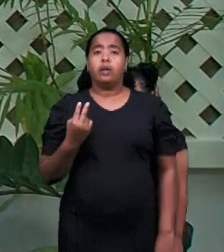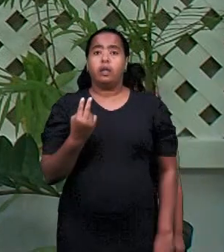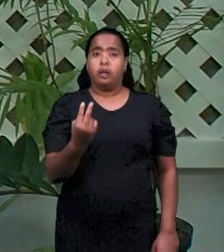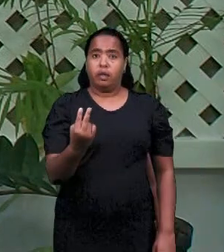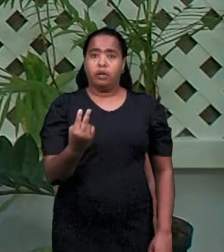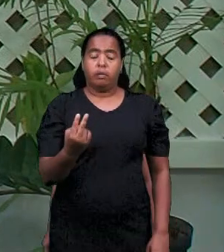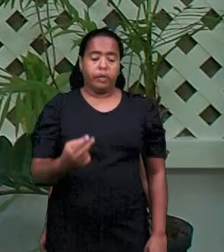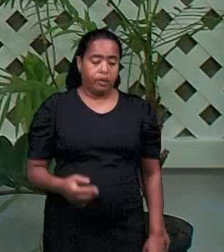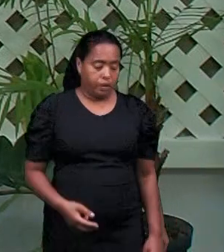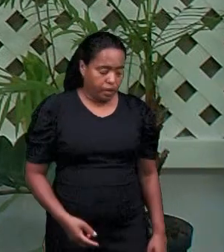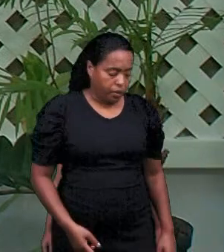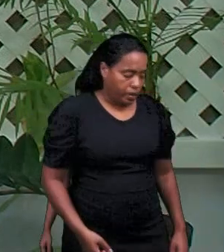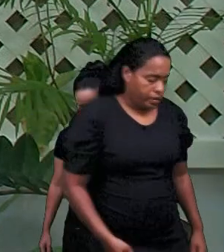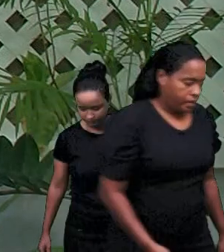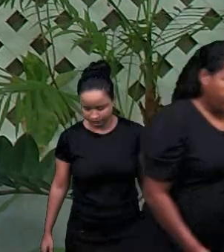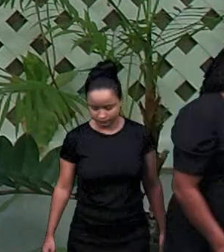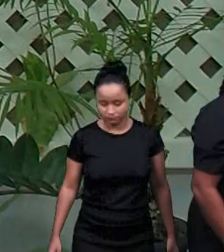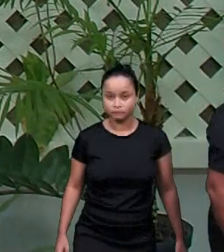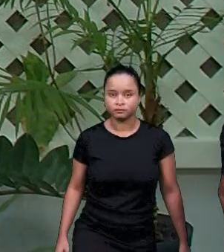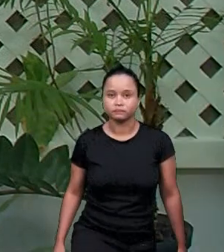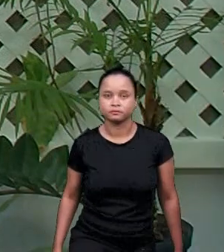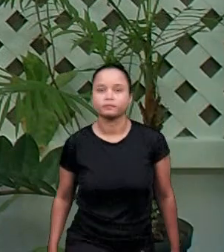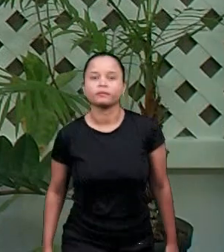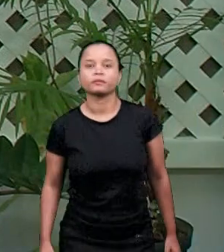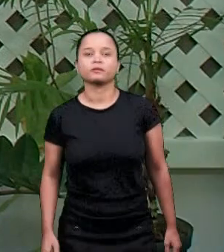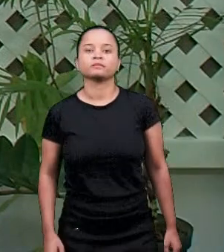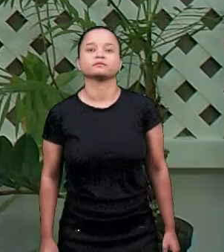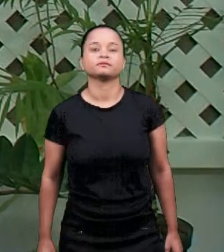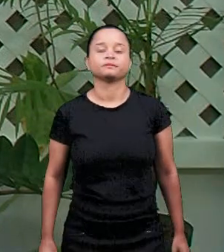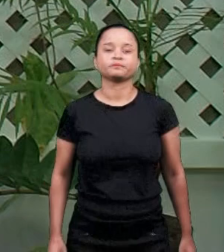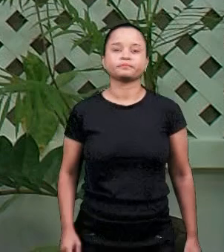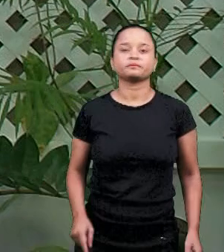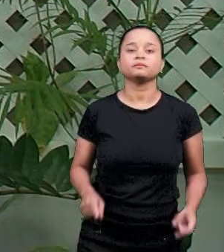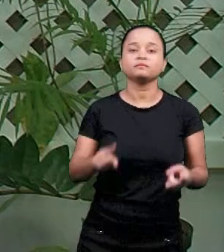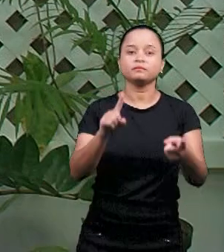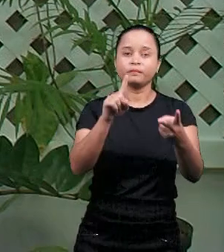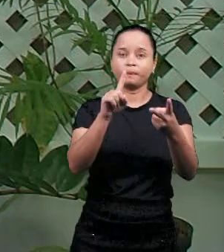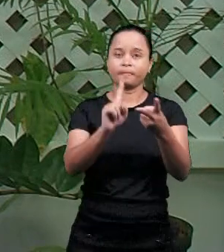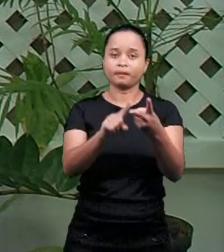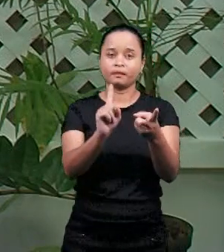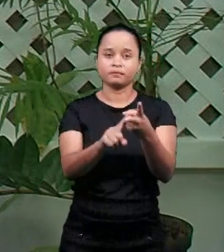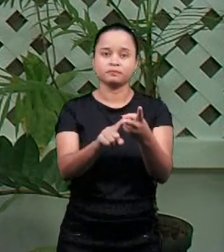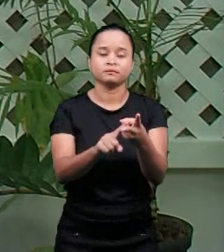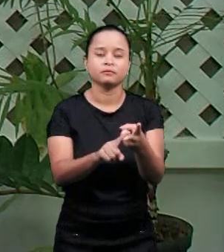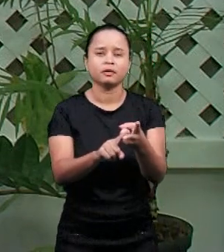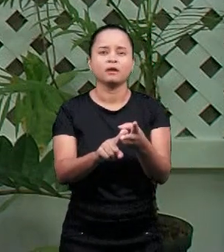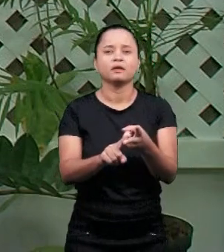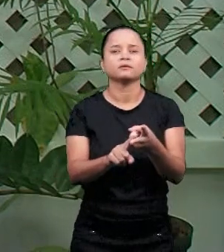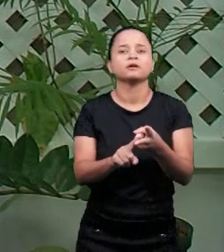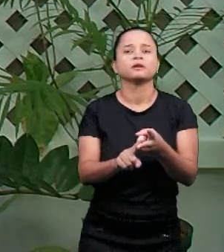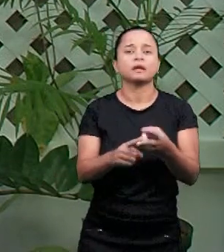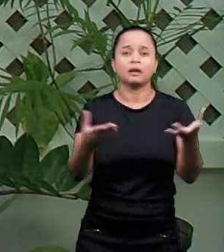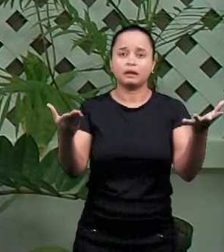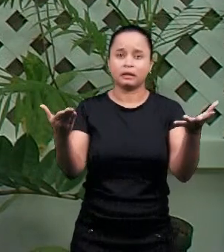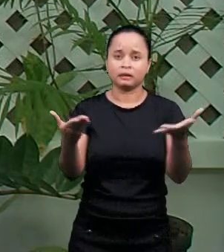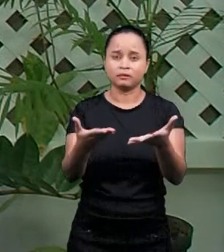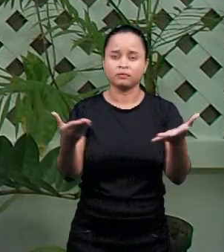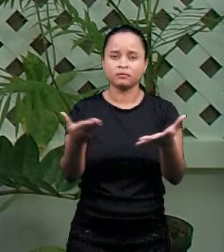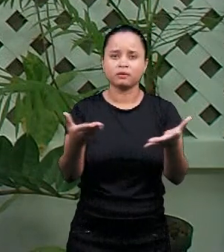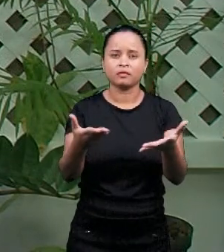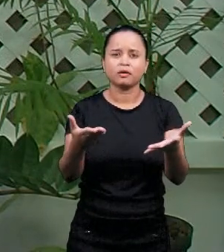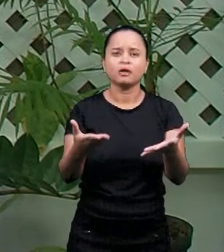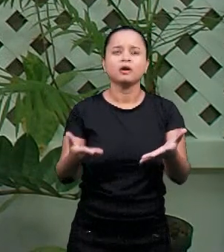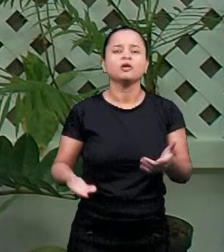pointer 3 objectifs de l'Antichrist dans ce message pour toucher l'Église fidèle. Parce que le problème de l'Antichrist, c'est pour